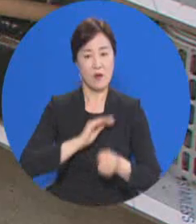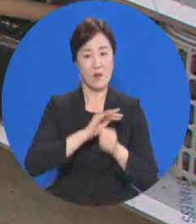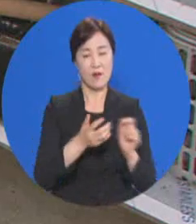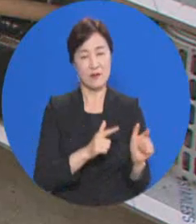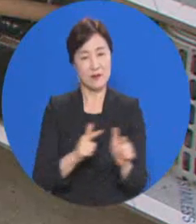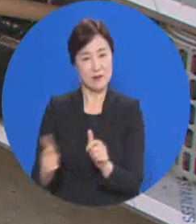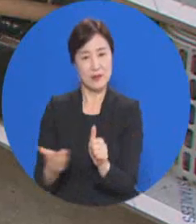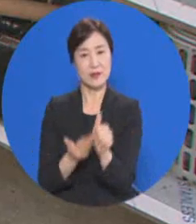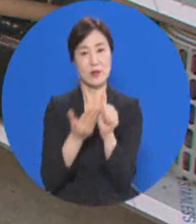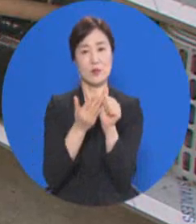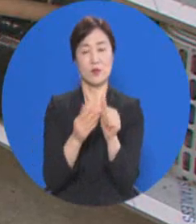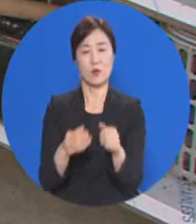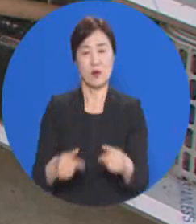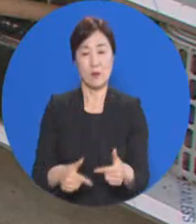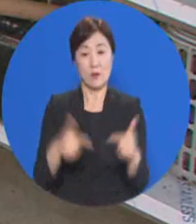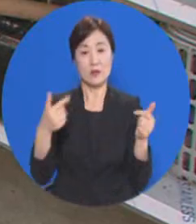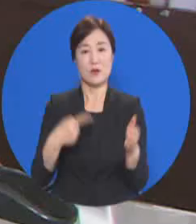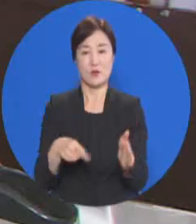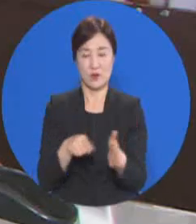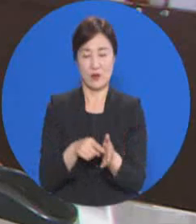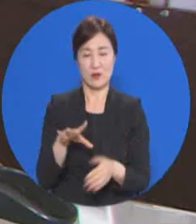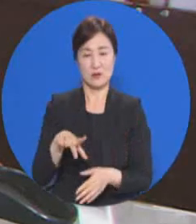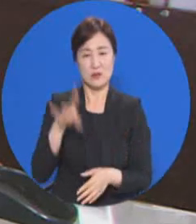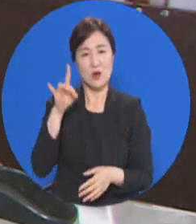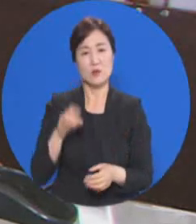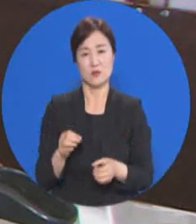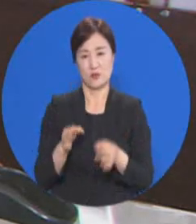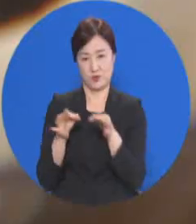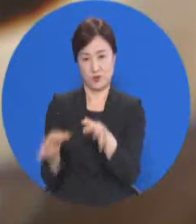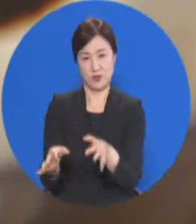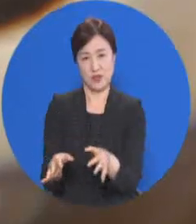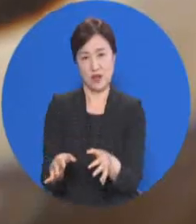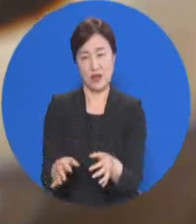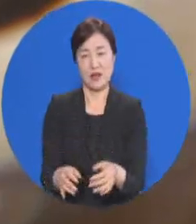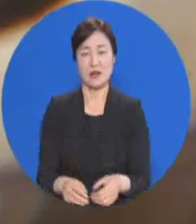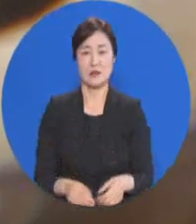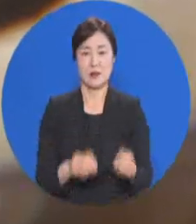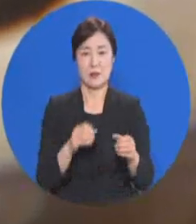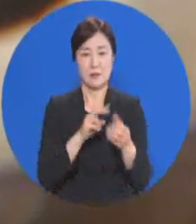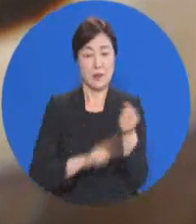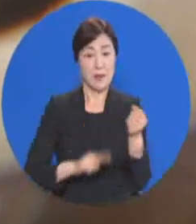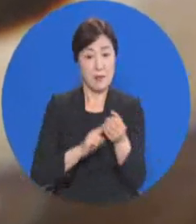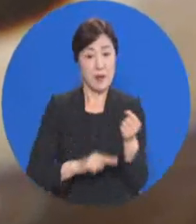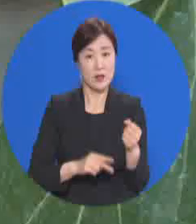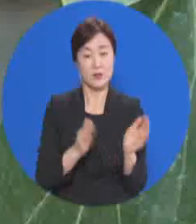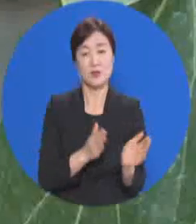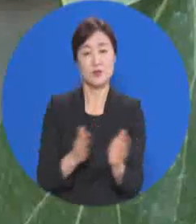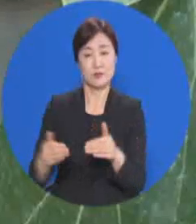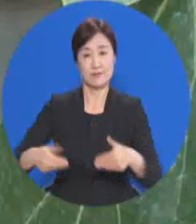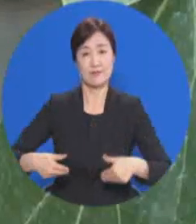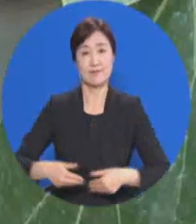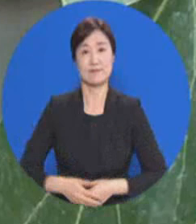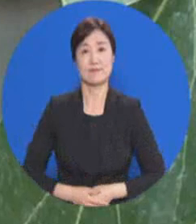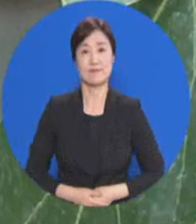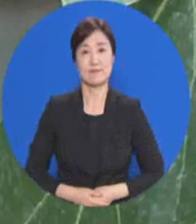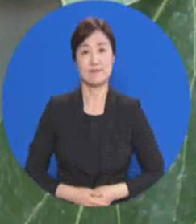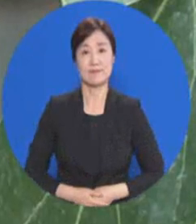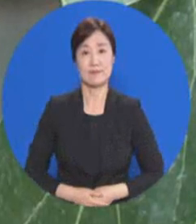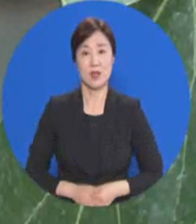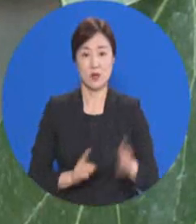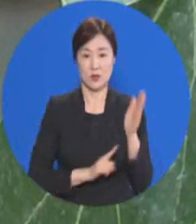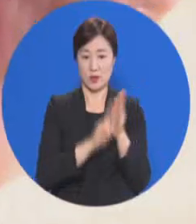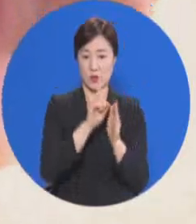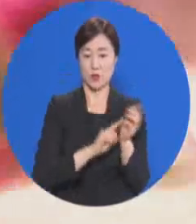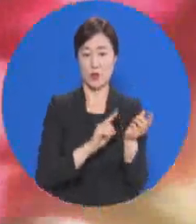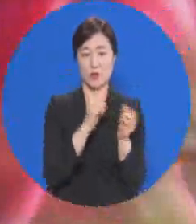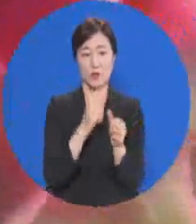농가 확대를 위한 초기 투자 비용과 판매망의 구축은 앞으로 풀어가야 할 과제입니다. 기후 변화의